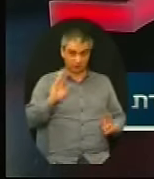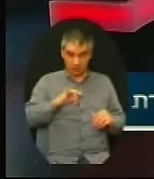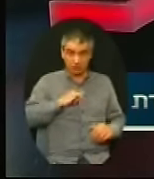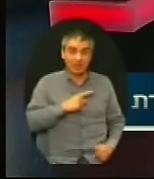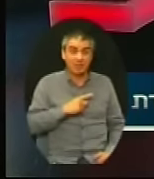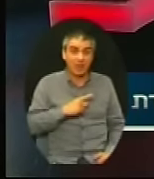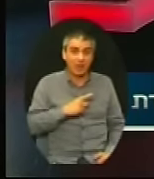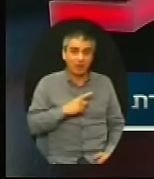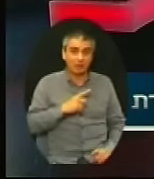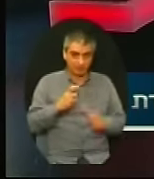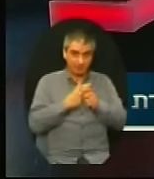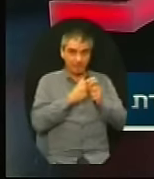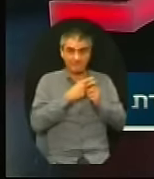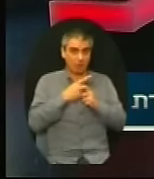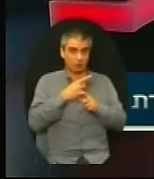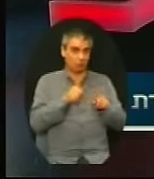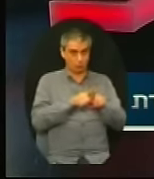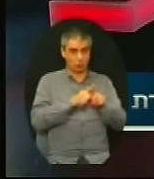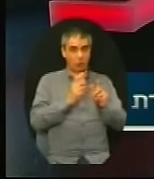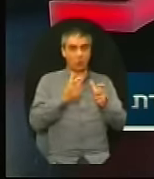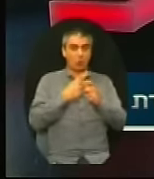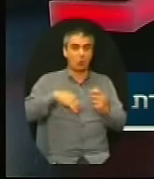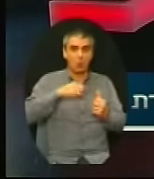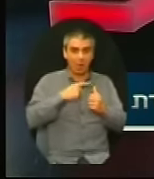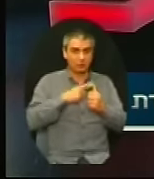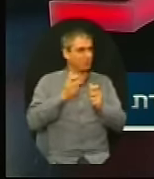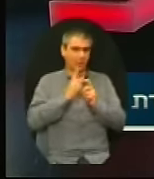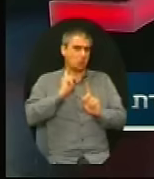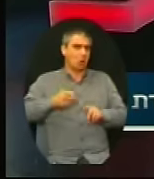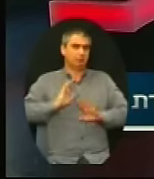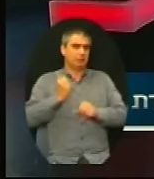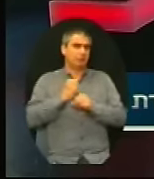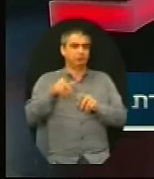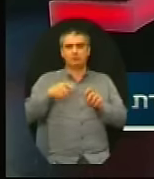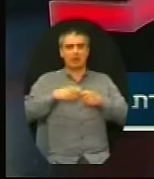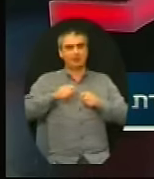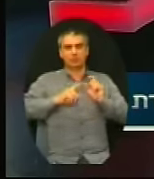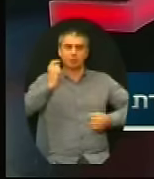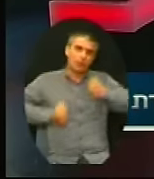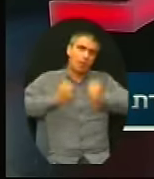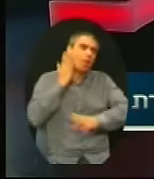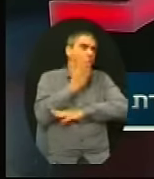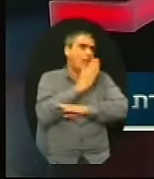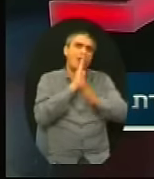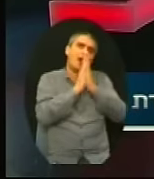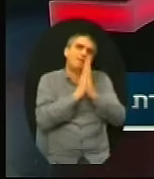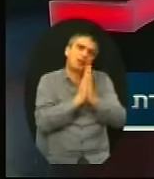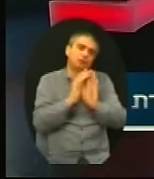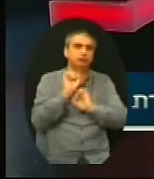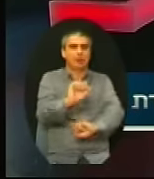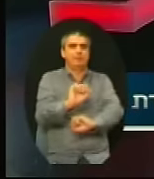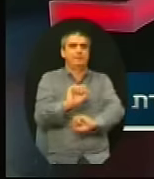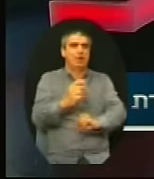קנאה במפלגות, כמו כולנו, מפלגות שלא צריכות, שחברי הכנסת לא צריכים לקטט את רגליהם ולבקש את